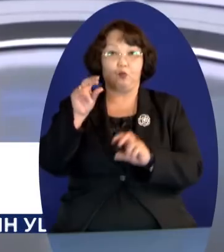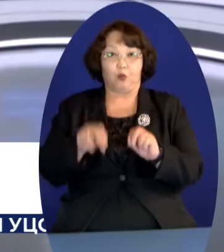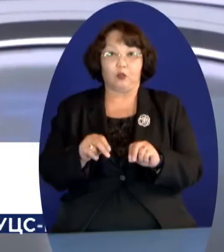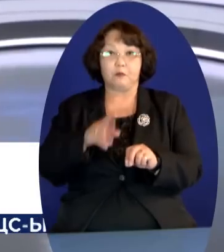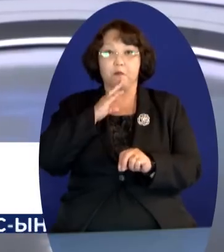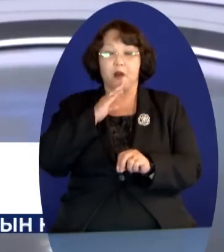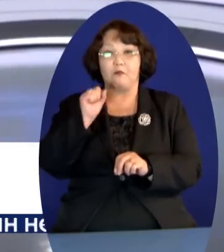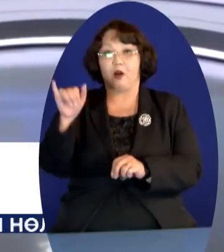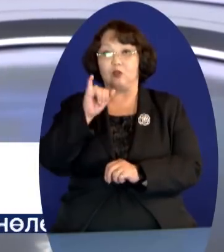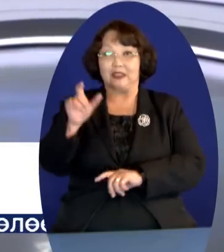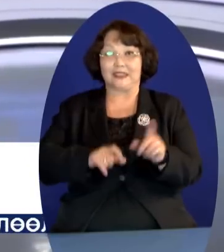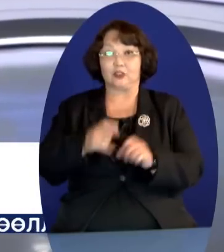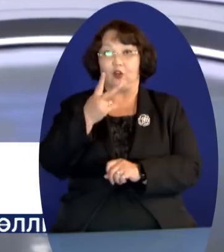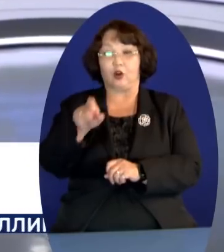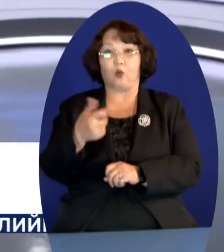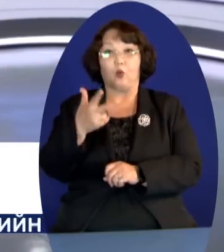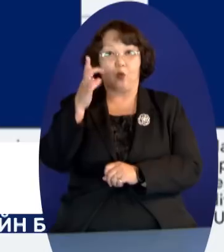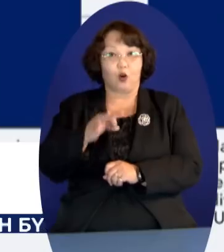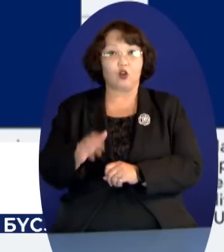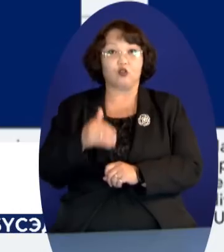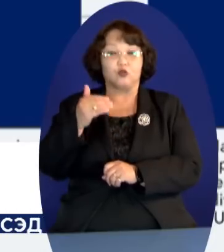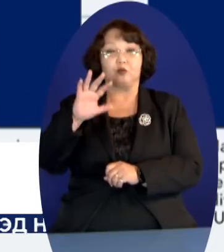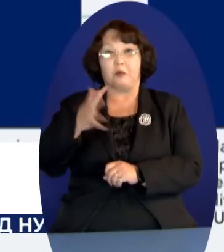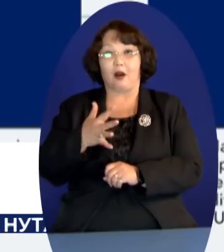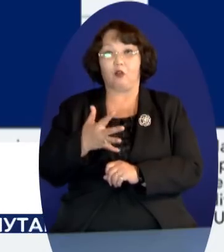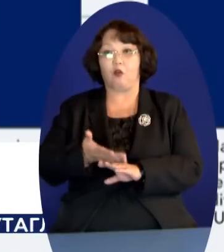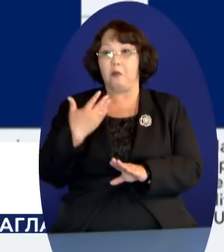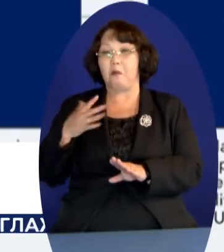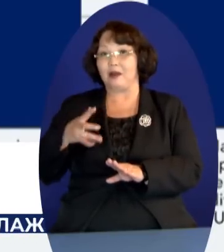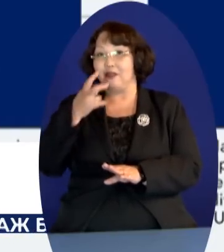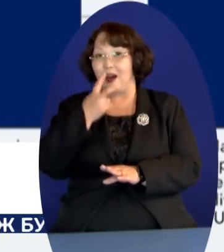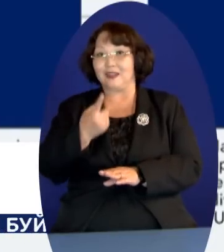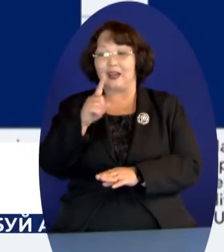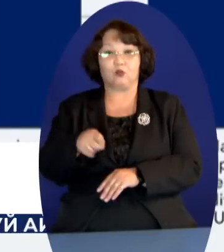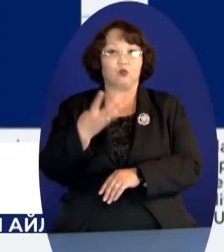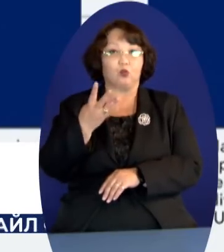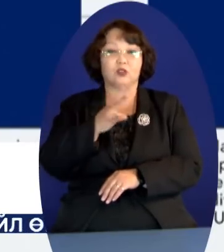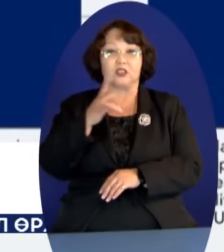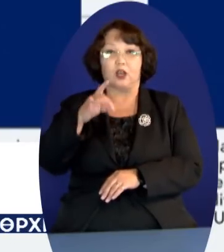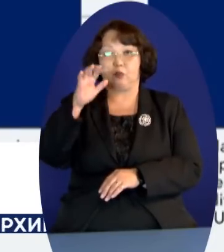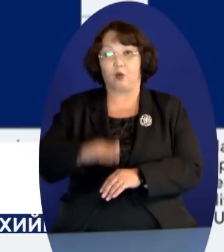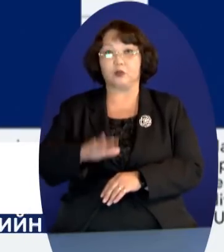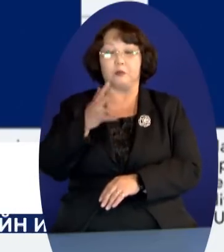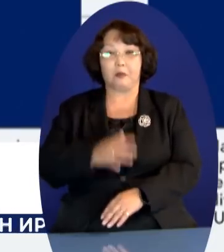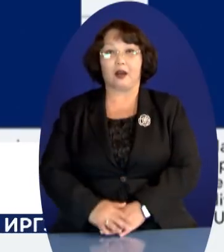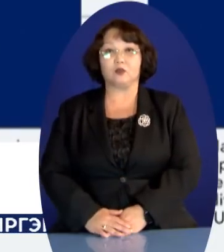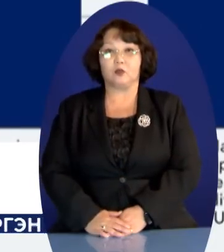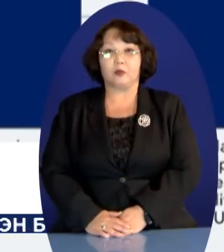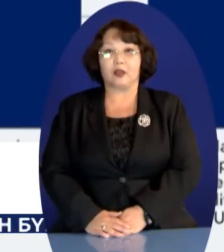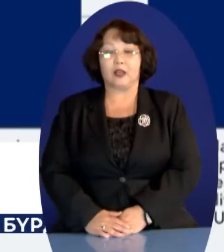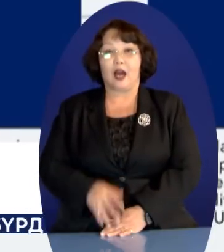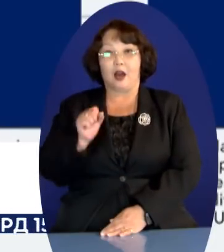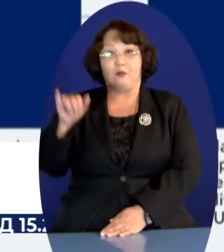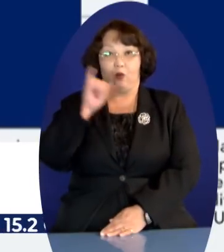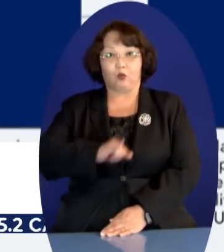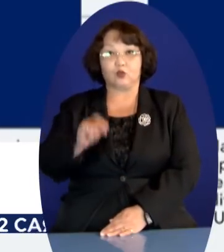Энэ онд Америкийн эдийн засаг 2.3 хувиар өсөх төлөвтэй байгаа нь өмнөх таамгаас 1.41 хувиар буурах үзүүлэлт болж байна. Энэ нь